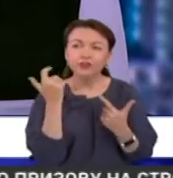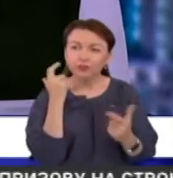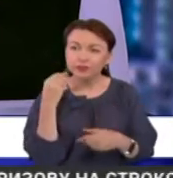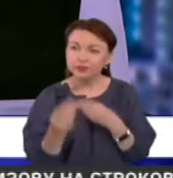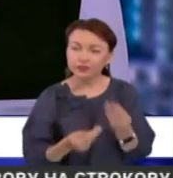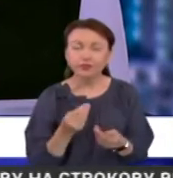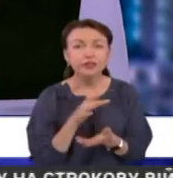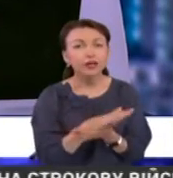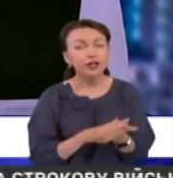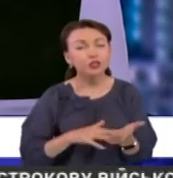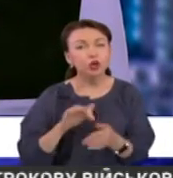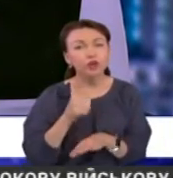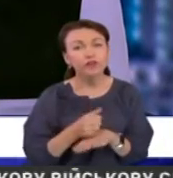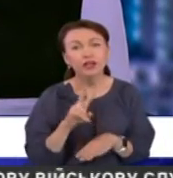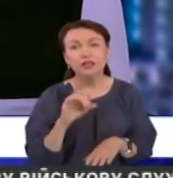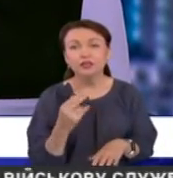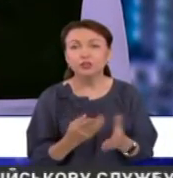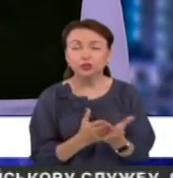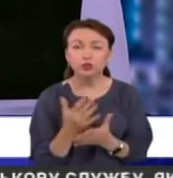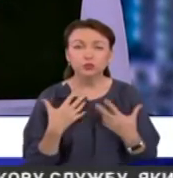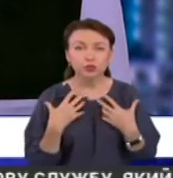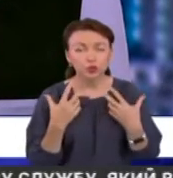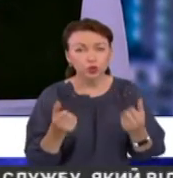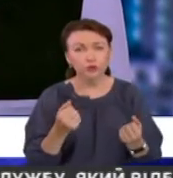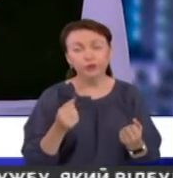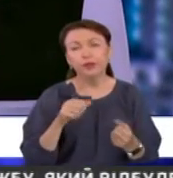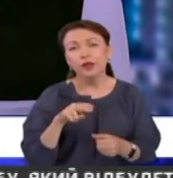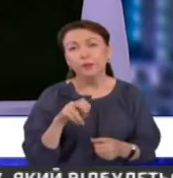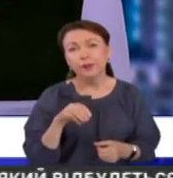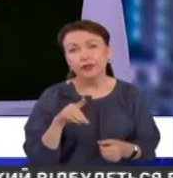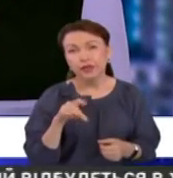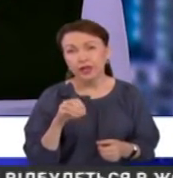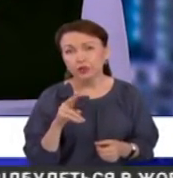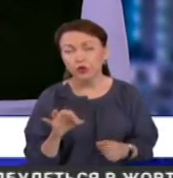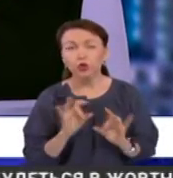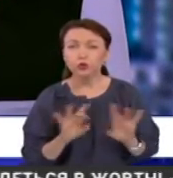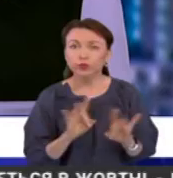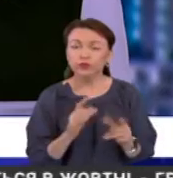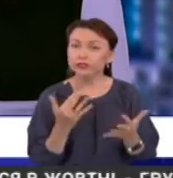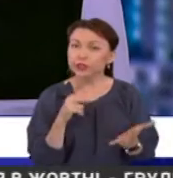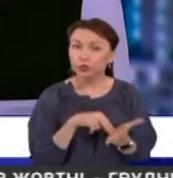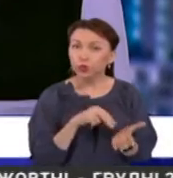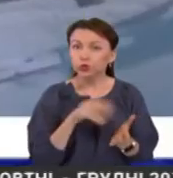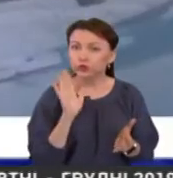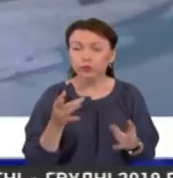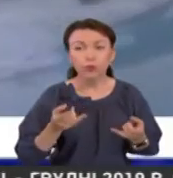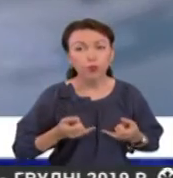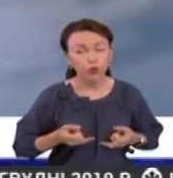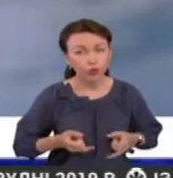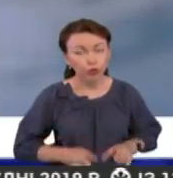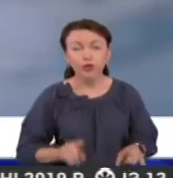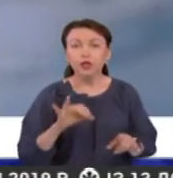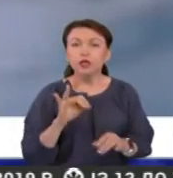про те, що голова Національної служби здоров'я України Олег Петренко розповів, скільки коштуватимуть пологи